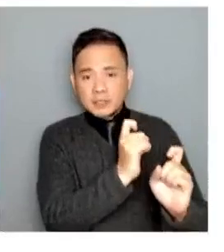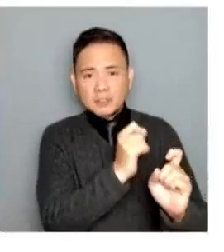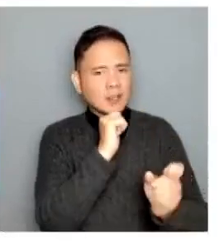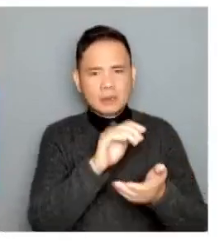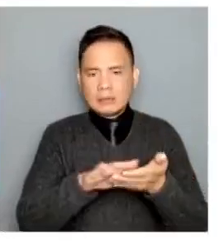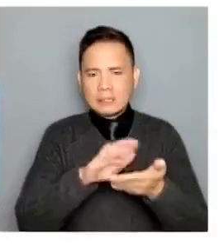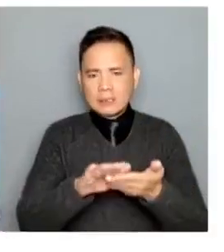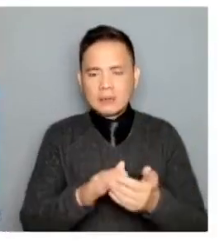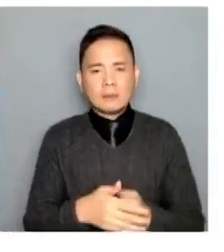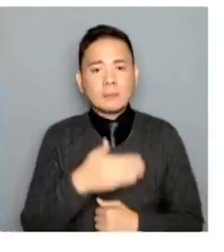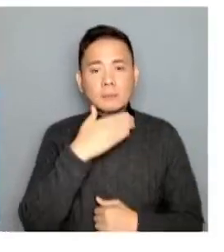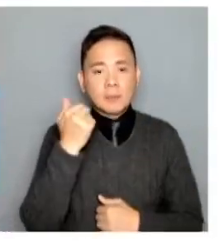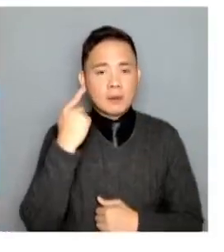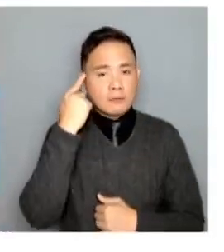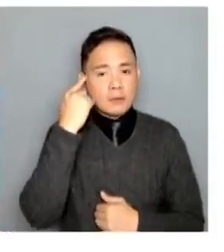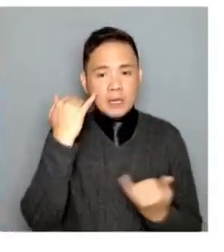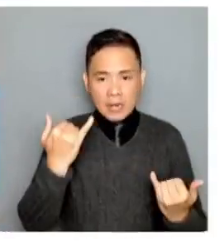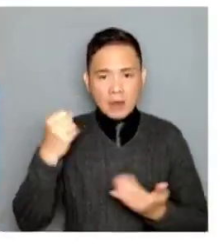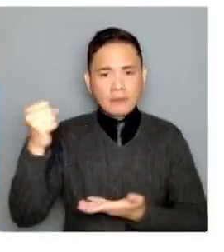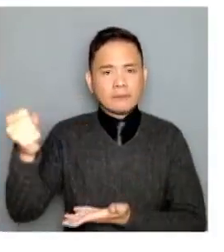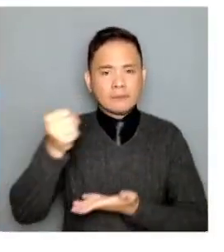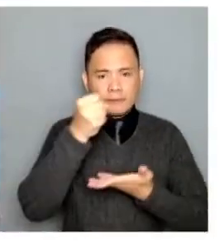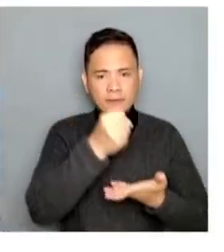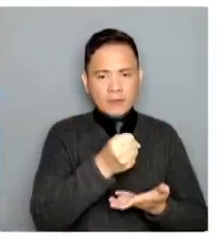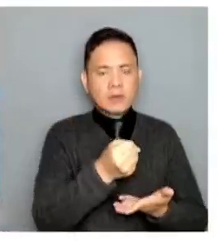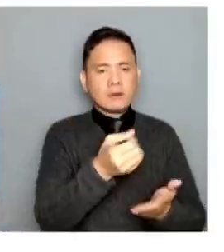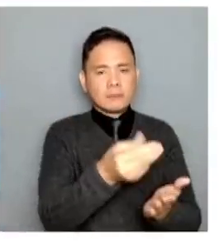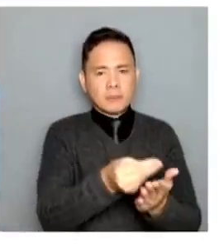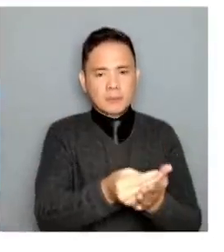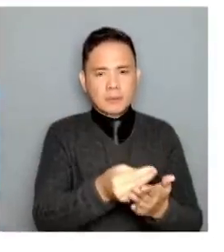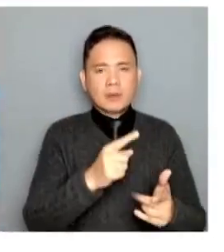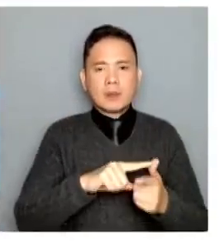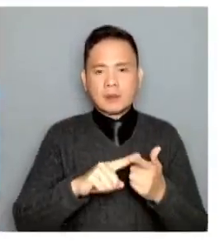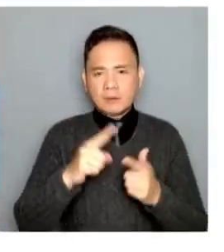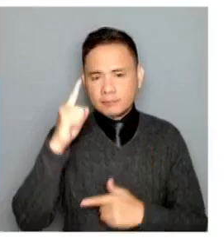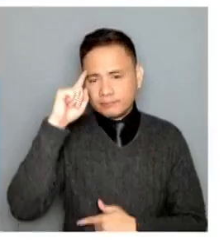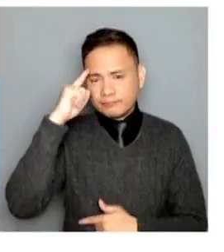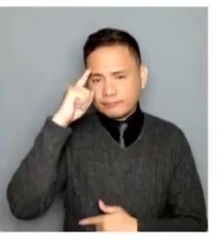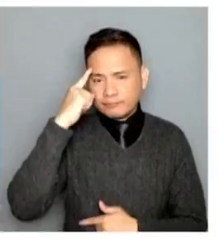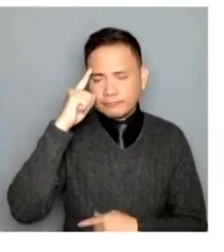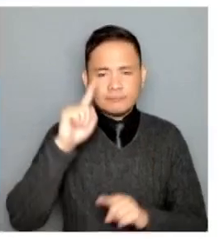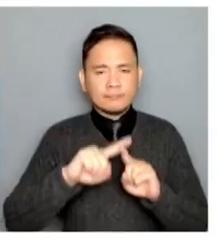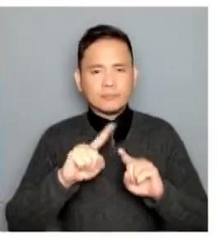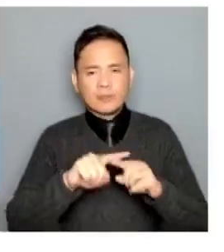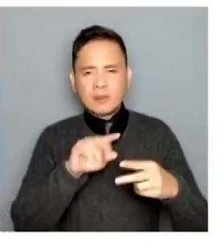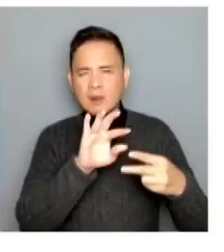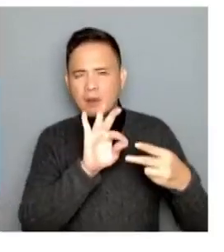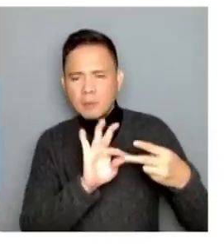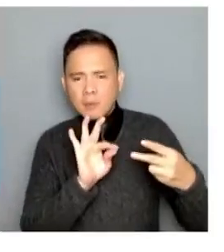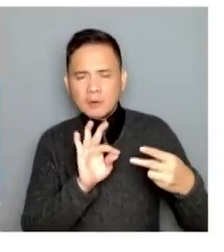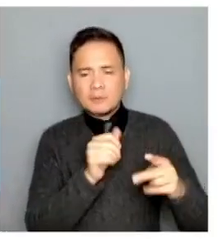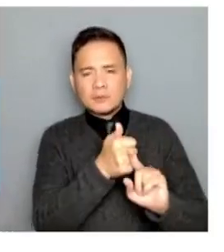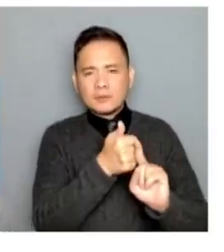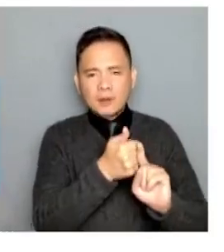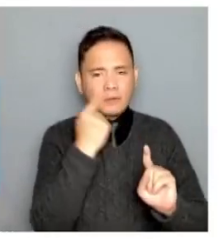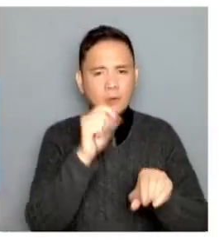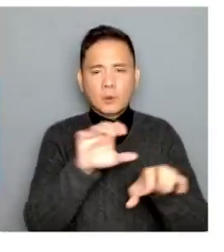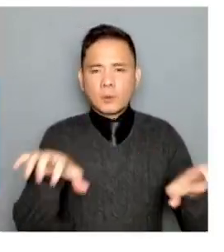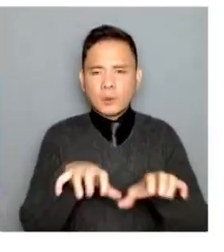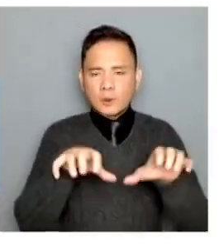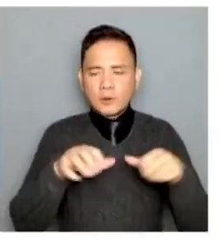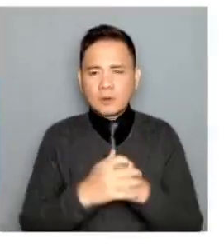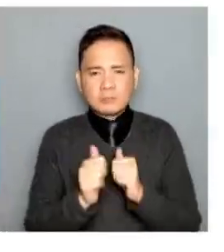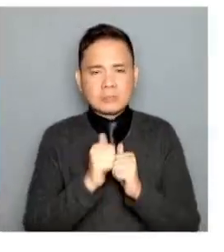na ibigay na lang muna yung cash, then mag-isip kami ng other alternative na trabaho para sa kanila. Kasi parang hindi na